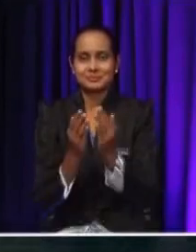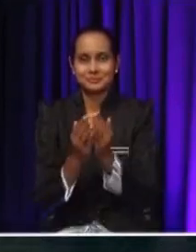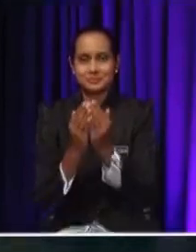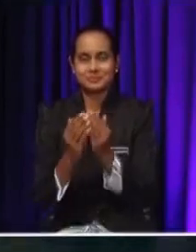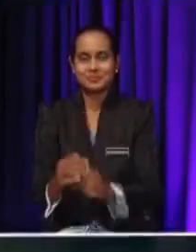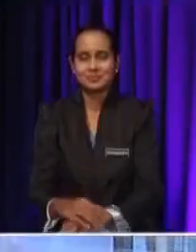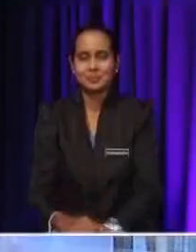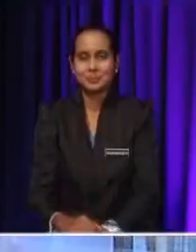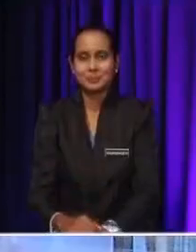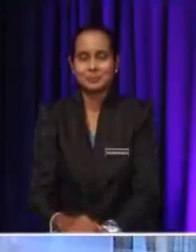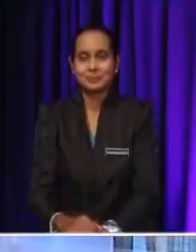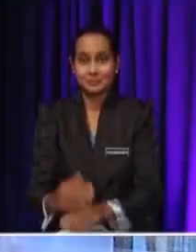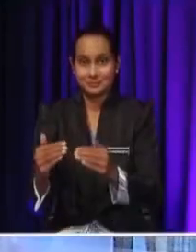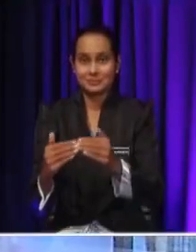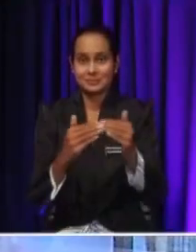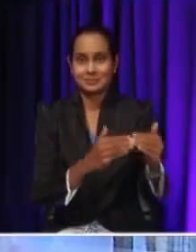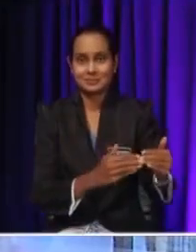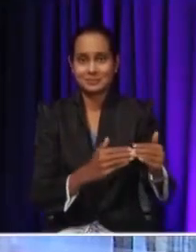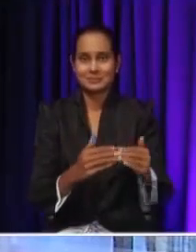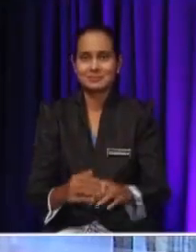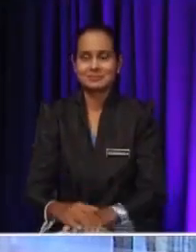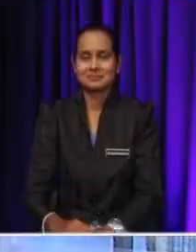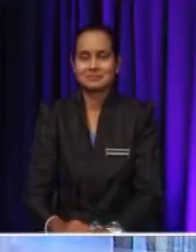jadi kita beli masyarakat